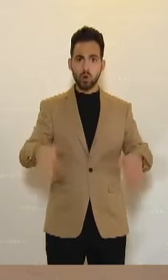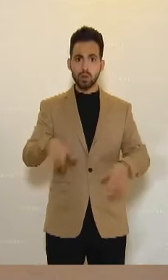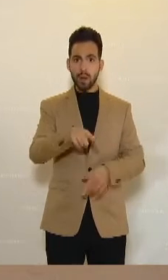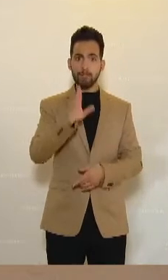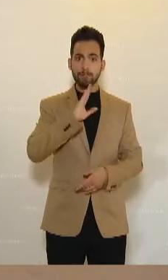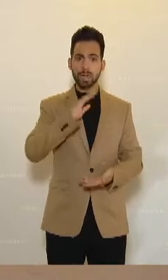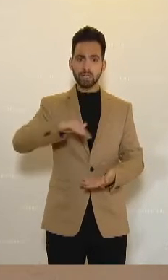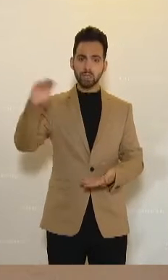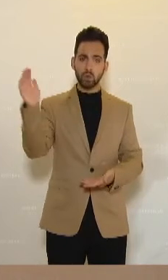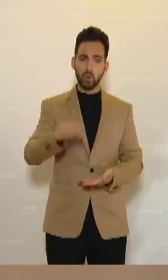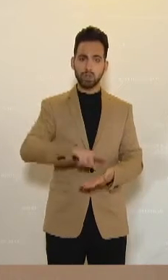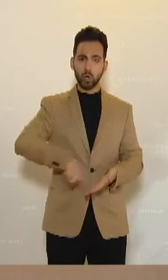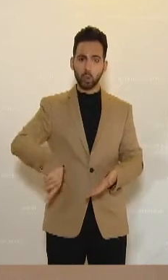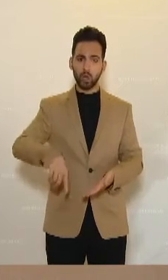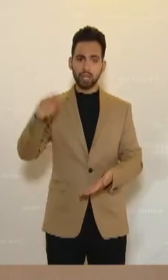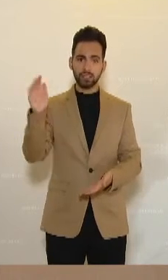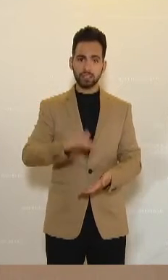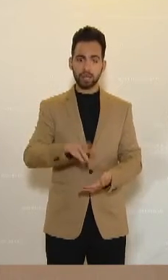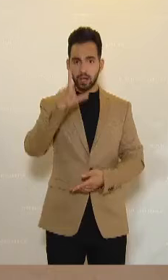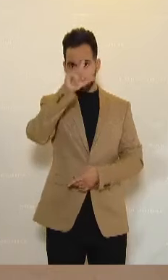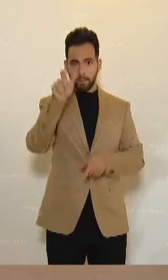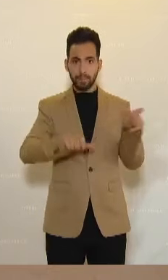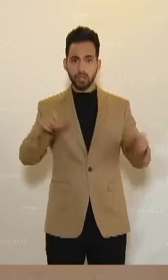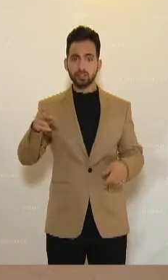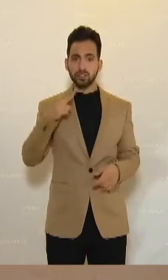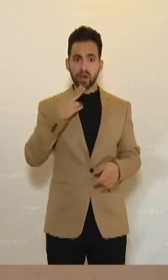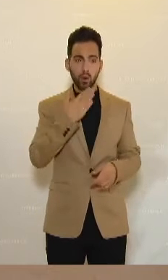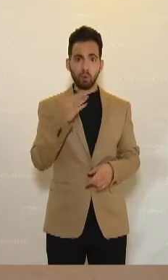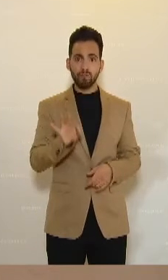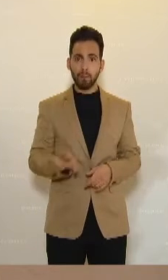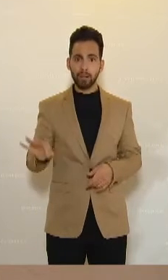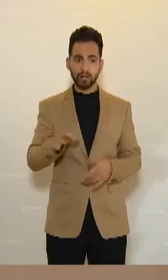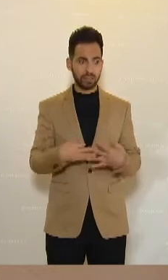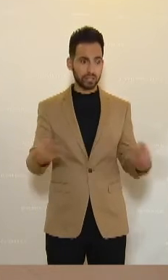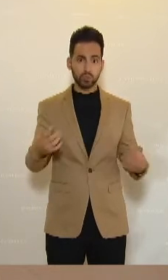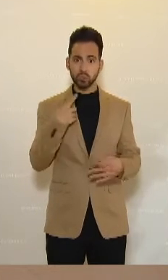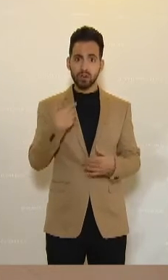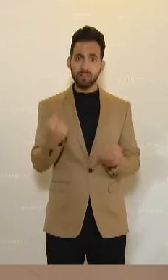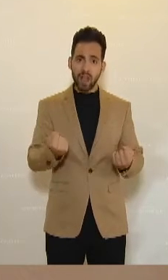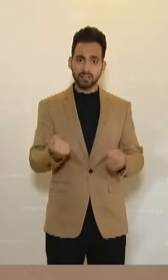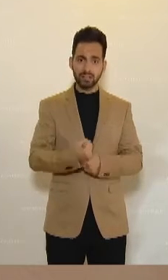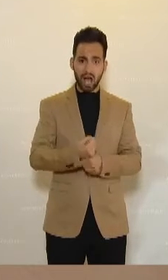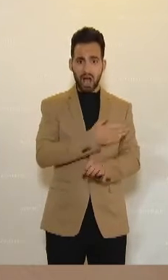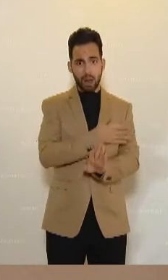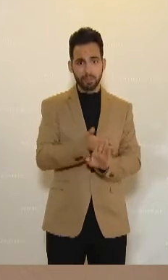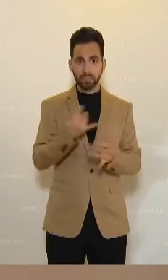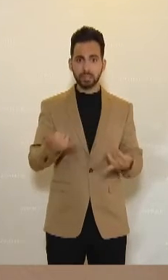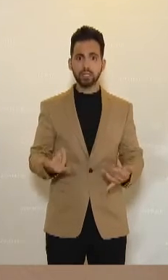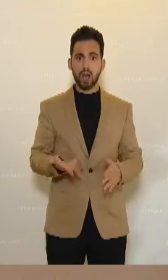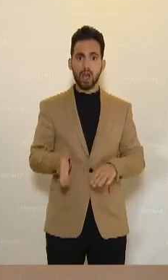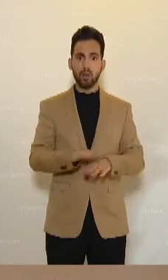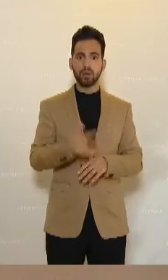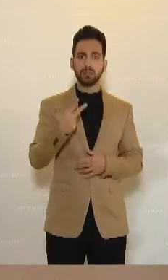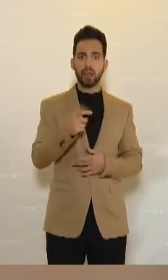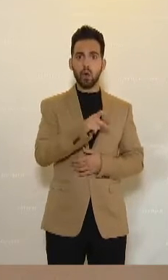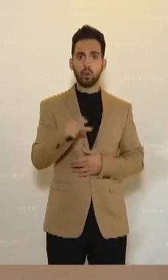Pension gekürzt wird, indem Menschen, die nichts verbrochen haben, außer dass sie fleißig gearbeitet haben, plötzlich bis zu 300